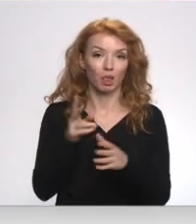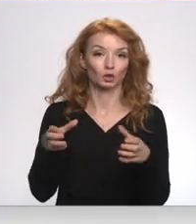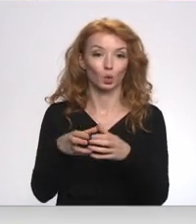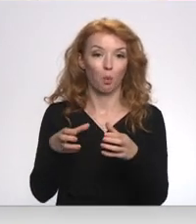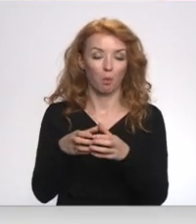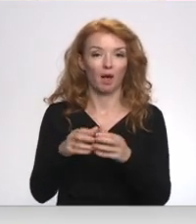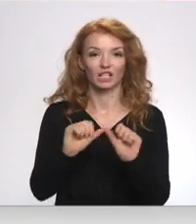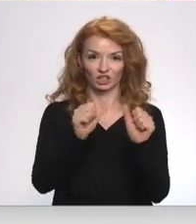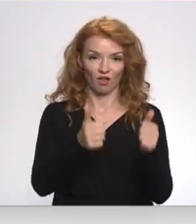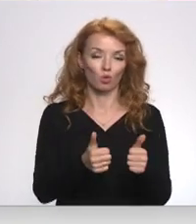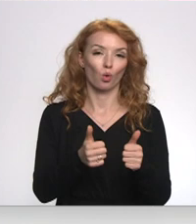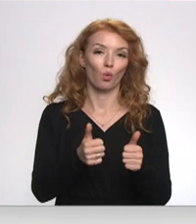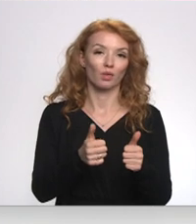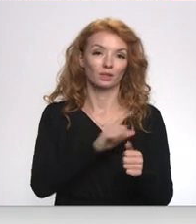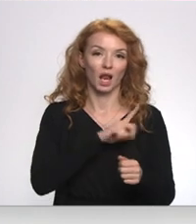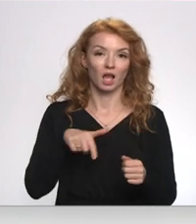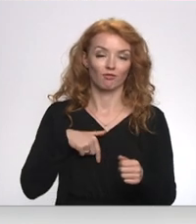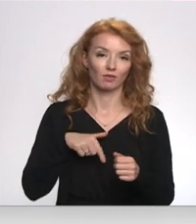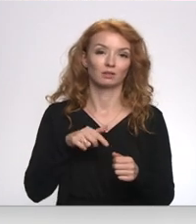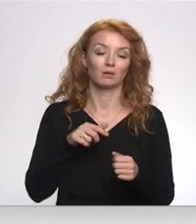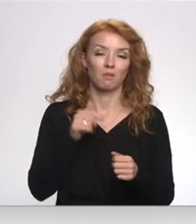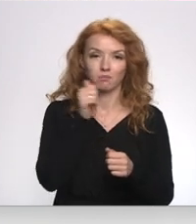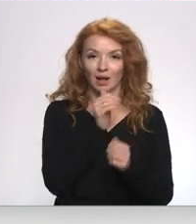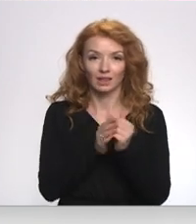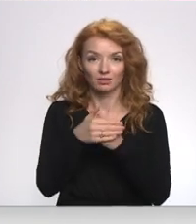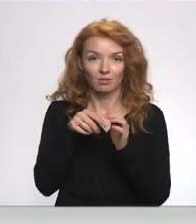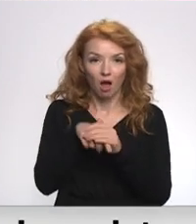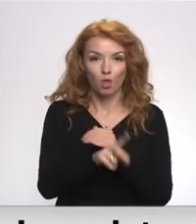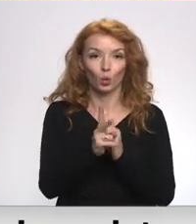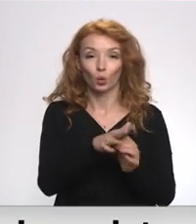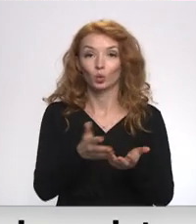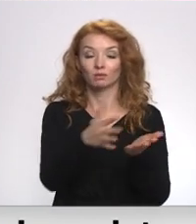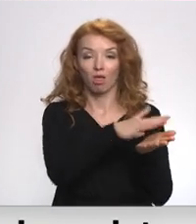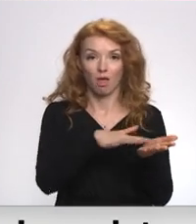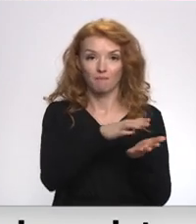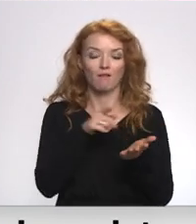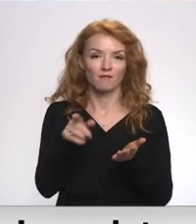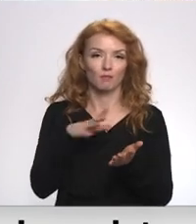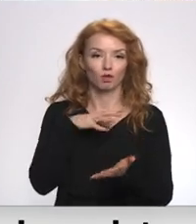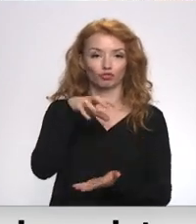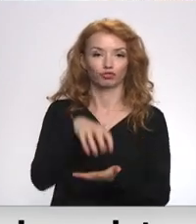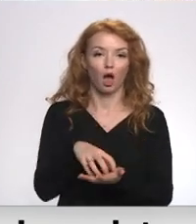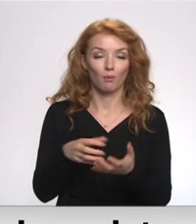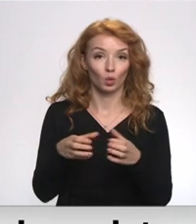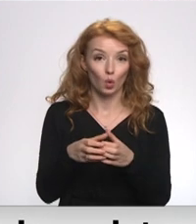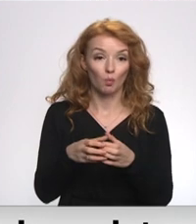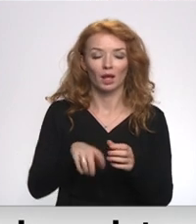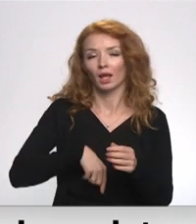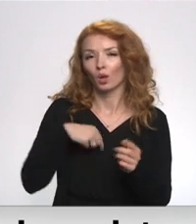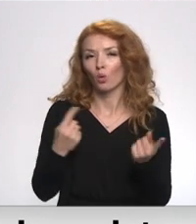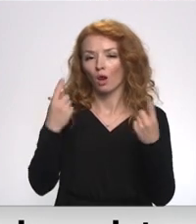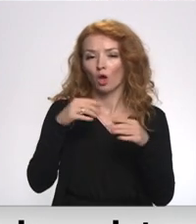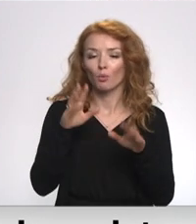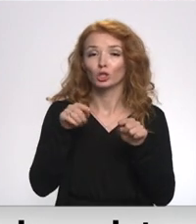arī izveidojoties Latviešu Nacionālo partizāņu apvienībai Kurzemi, kāpēc arī viņi kļūpa par štāba grupu. Ilgu laiku par